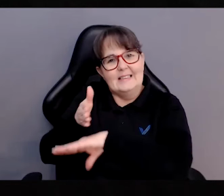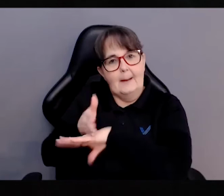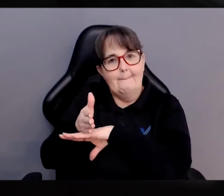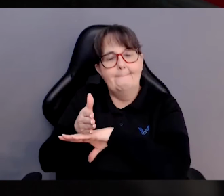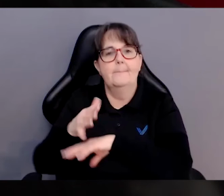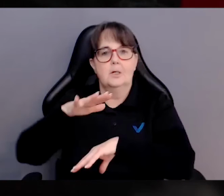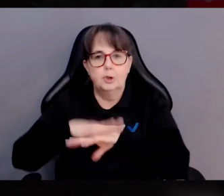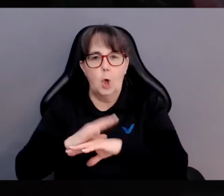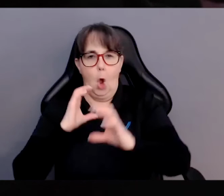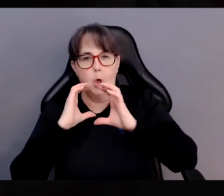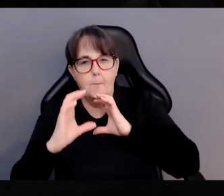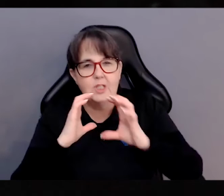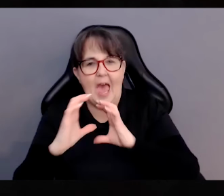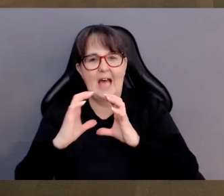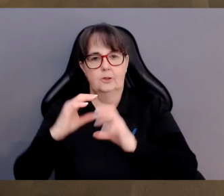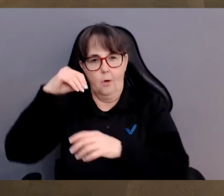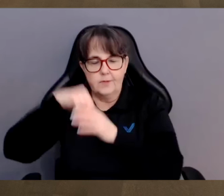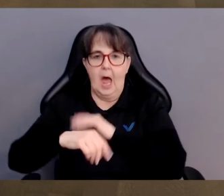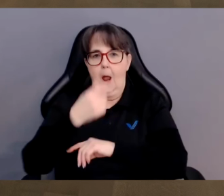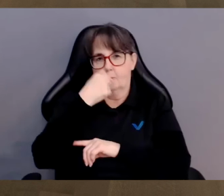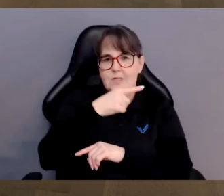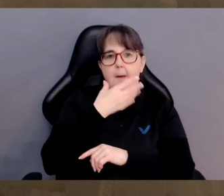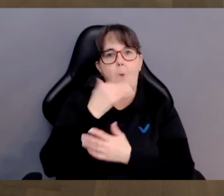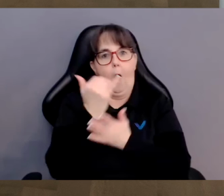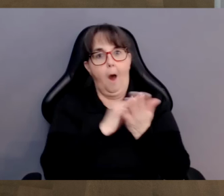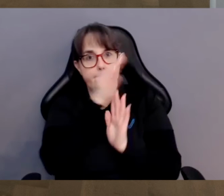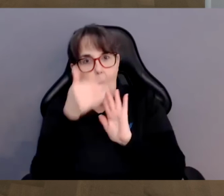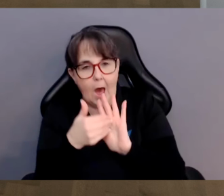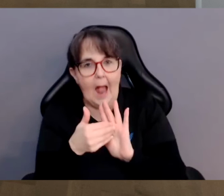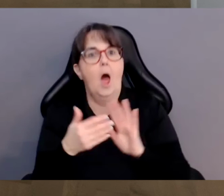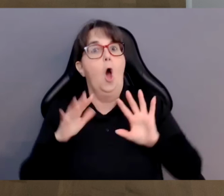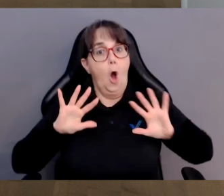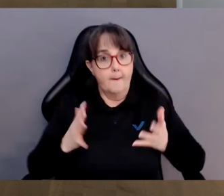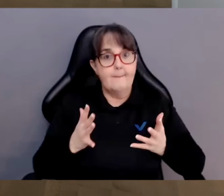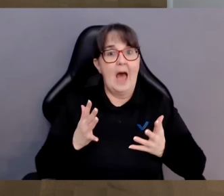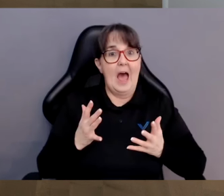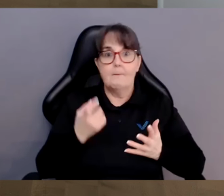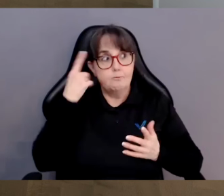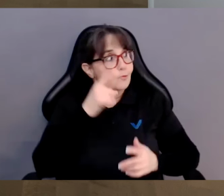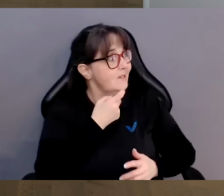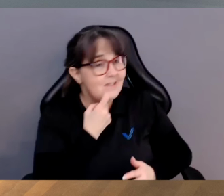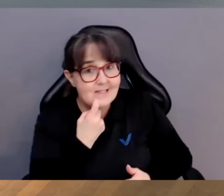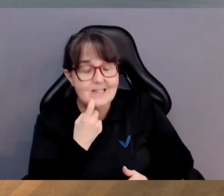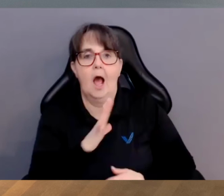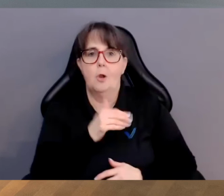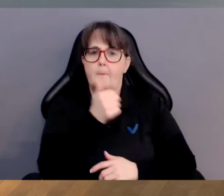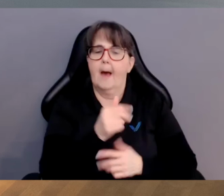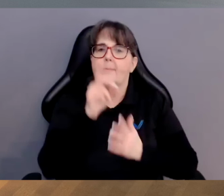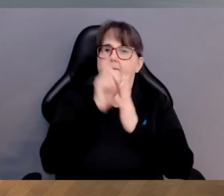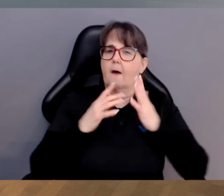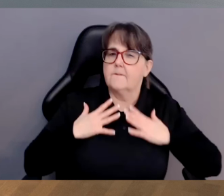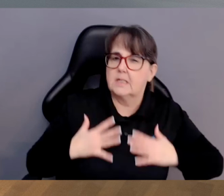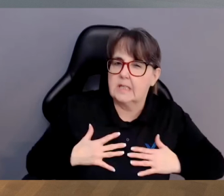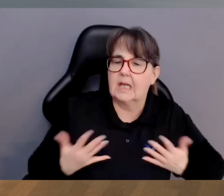du langage et de la communication dans le Musée de Beaux-Arts de Montréal, particulièrement pour les personnes avec